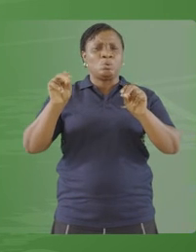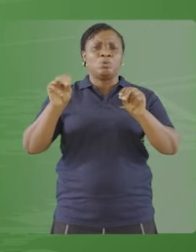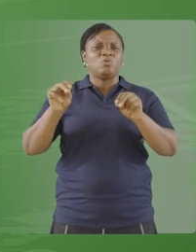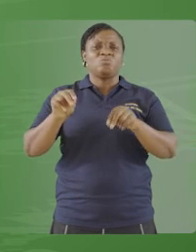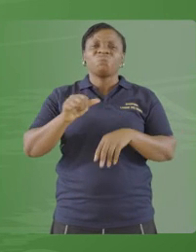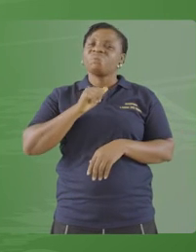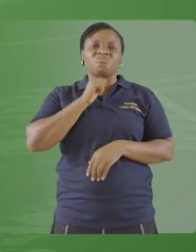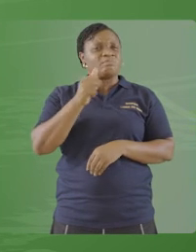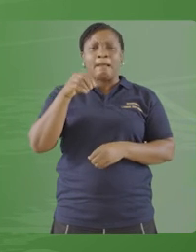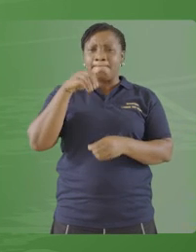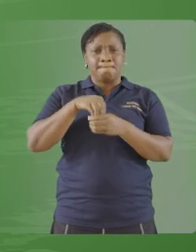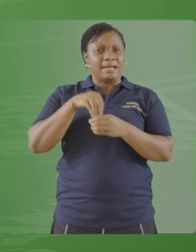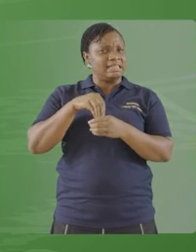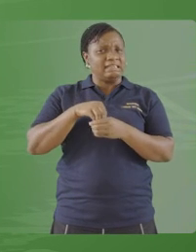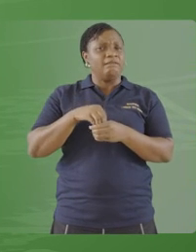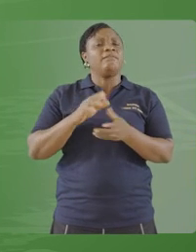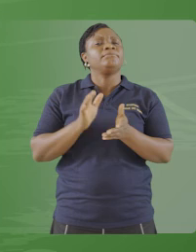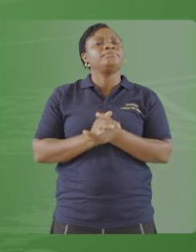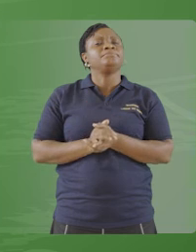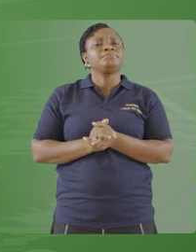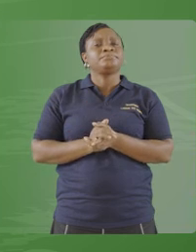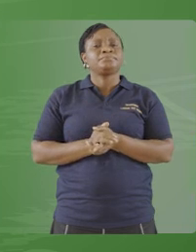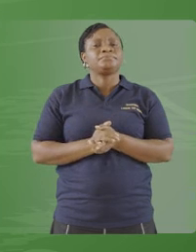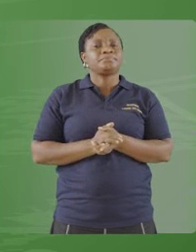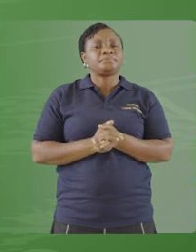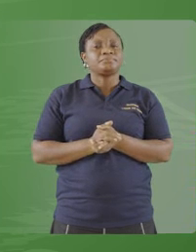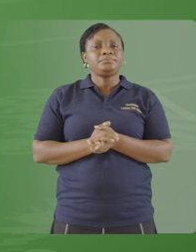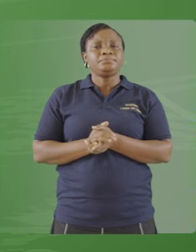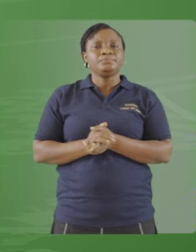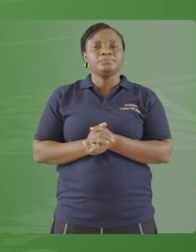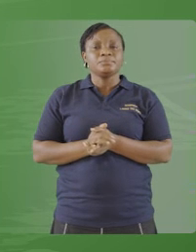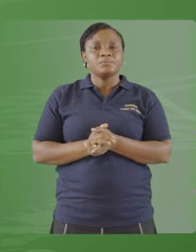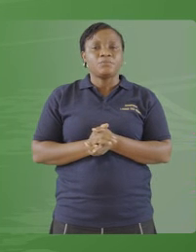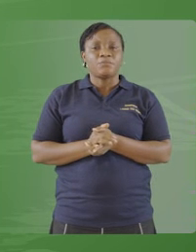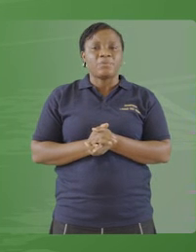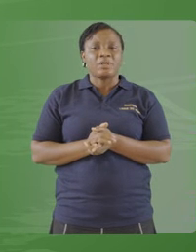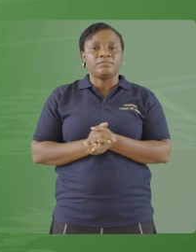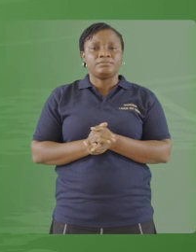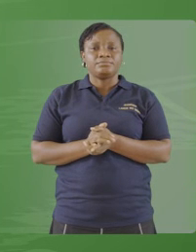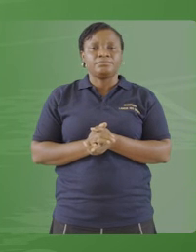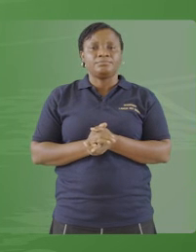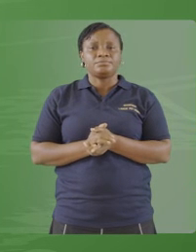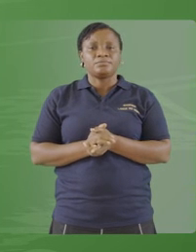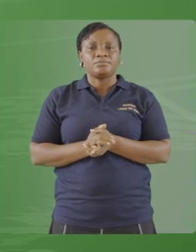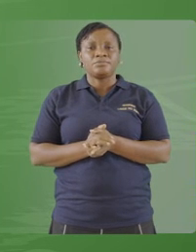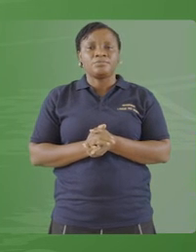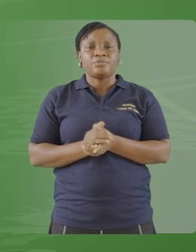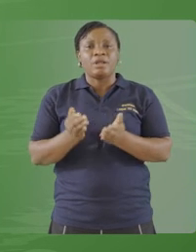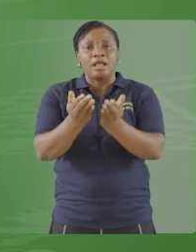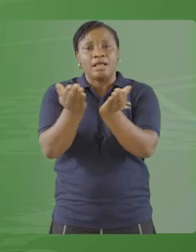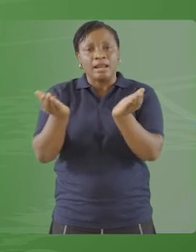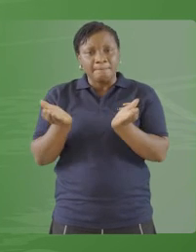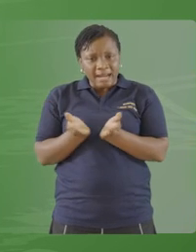des éléments de la balance Roberval. L'interrupteur n'est pas l'un des éléments de la balance